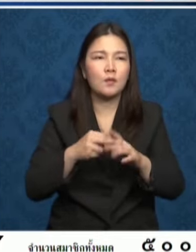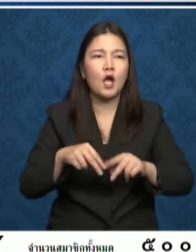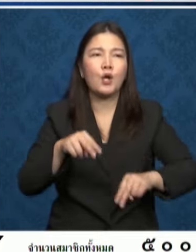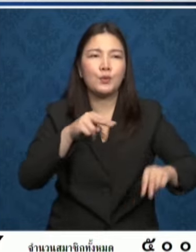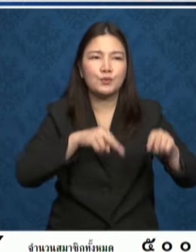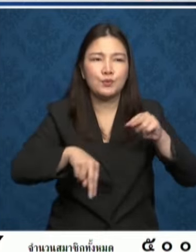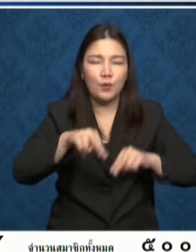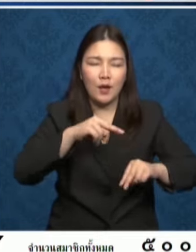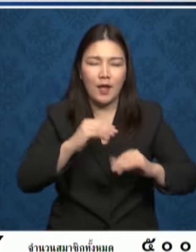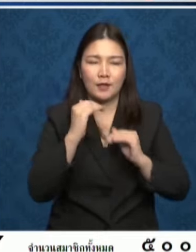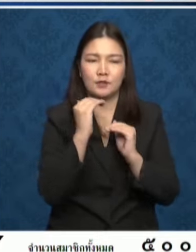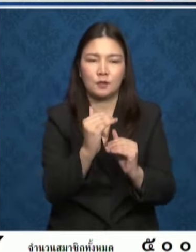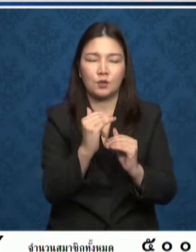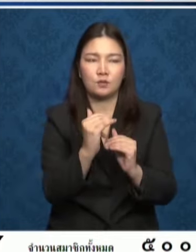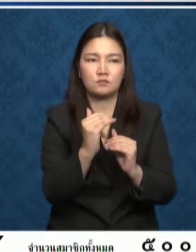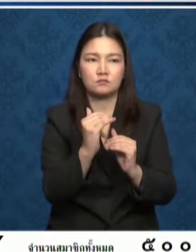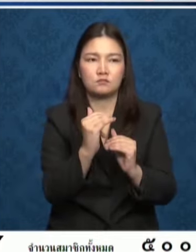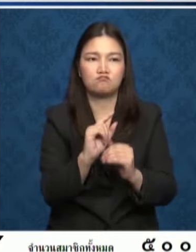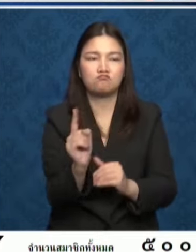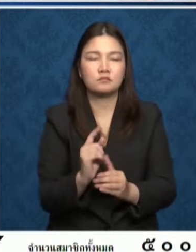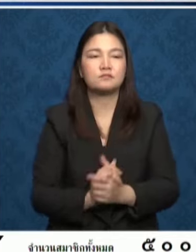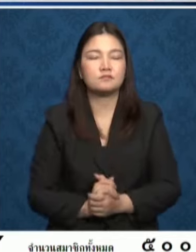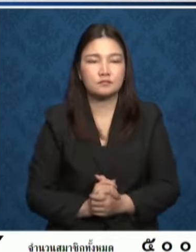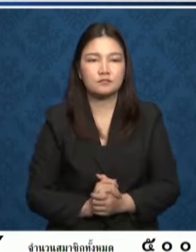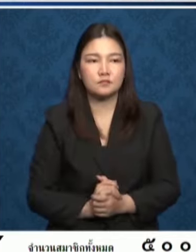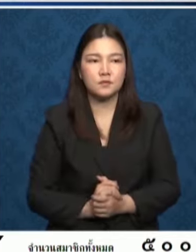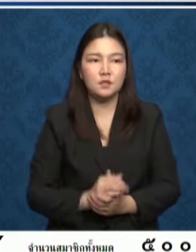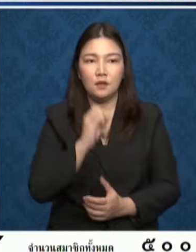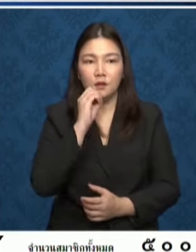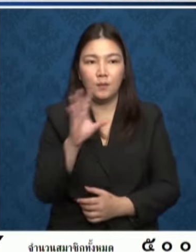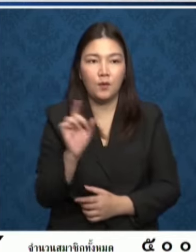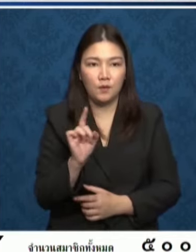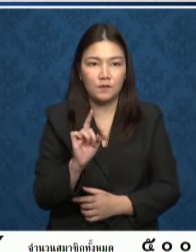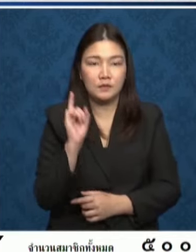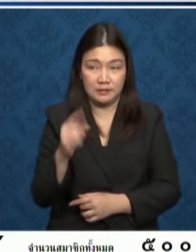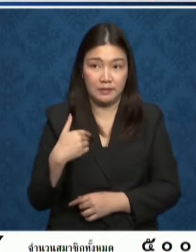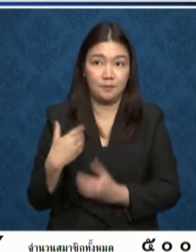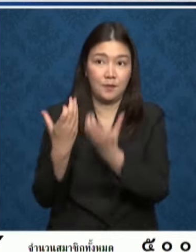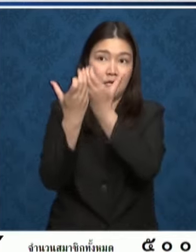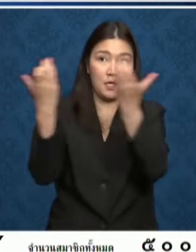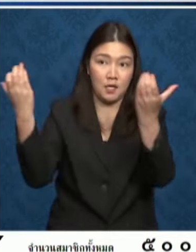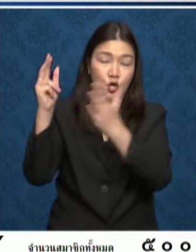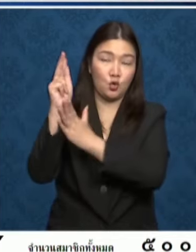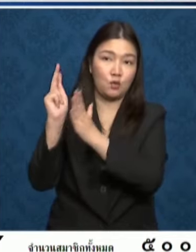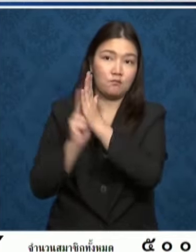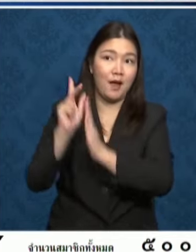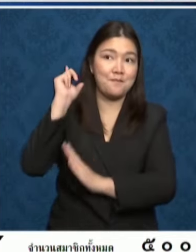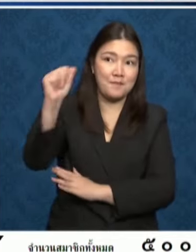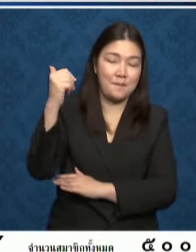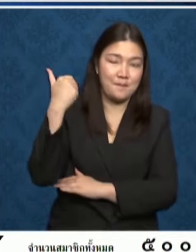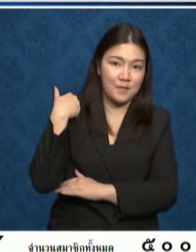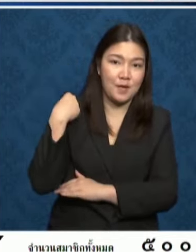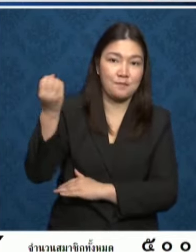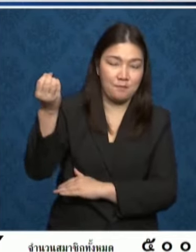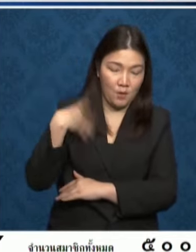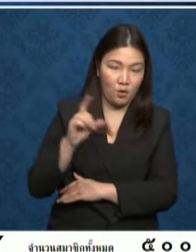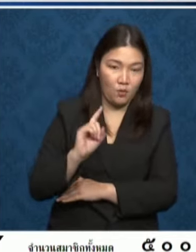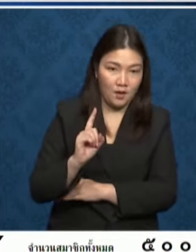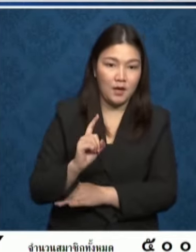ที่ผมได้บอกไปนะครับแล้วผมก็อยากจะย้ำนะครับว่าแม้เราจะมีกฎหมายแม่บทกำหนดให้รับรองคุ้มครอง